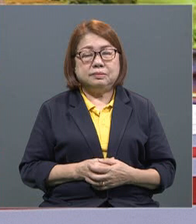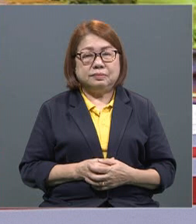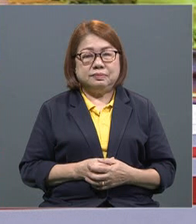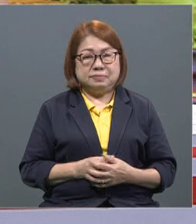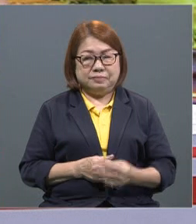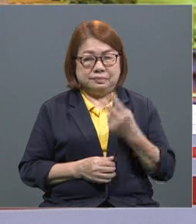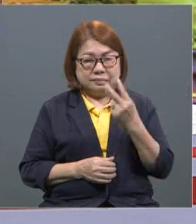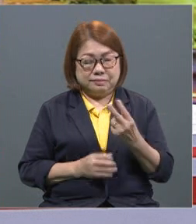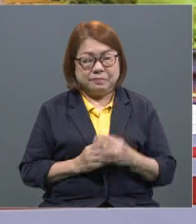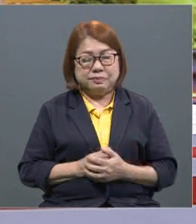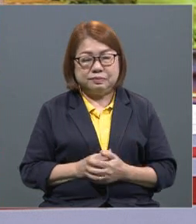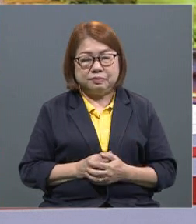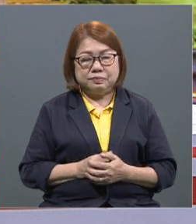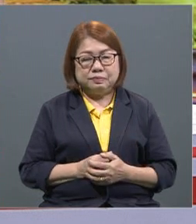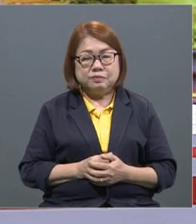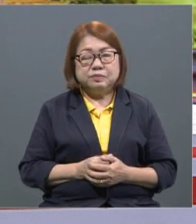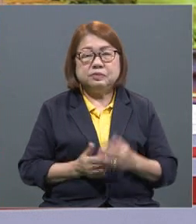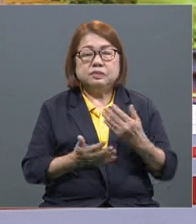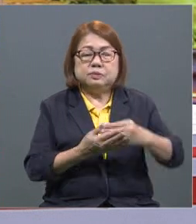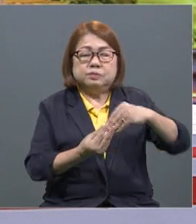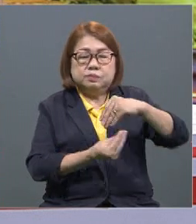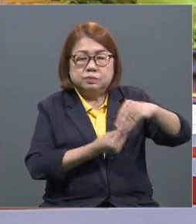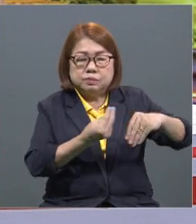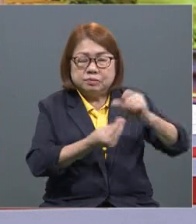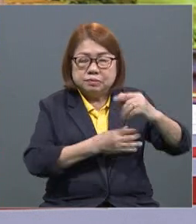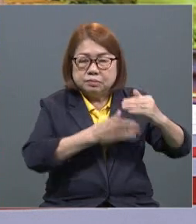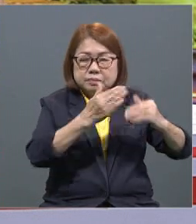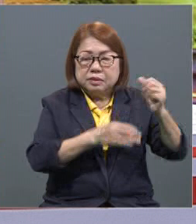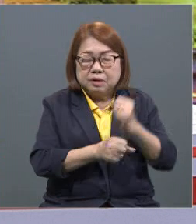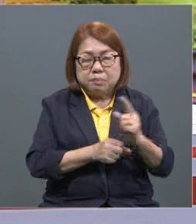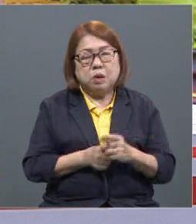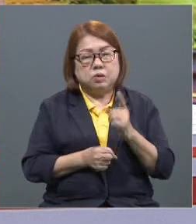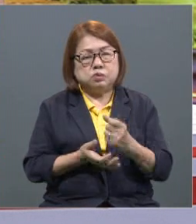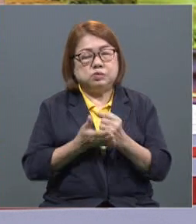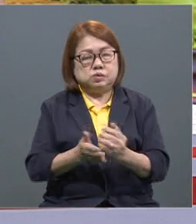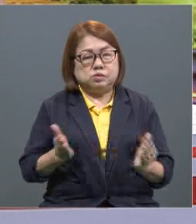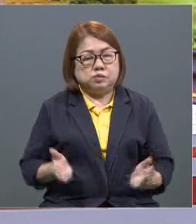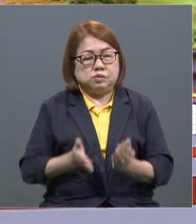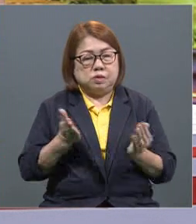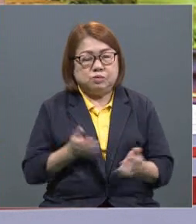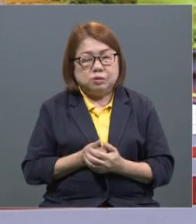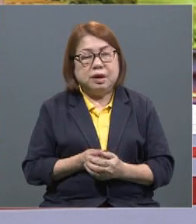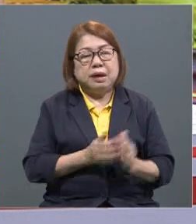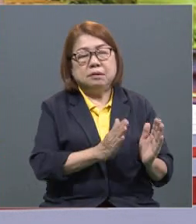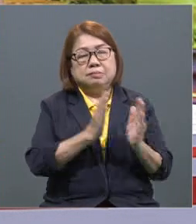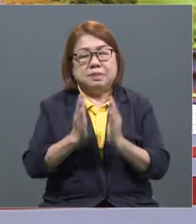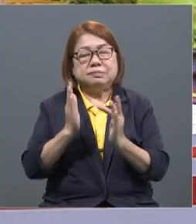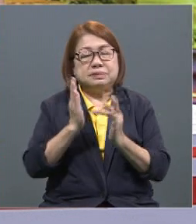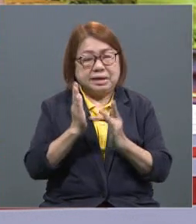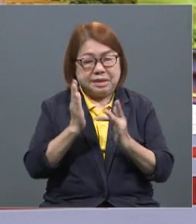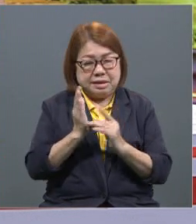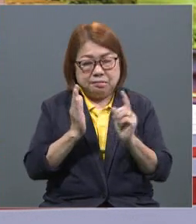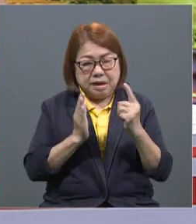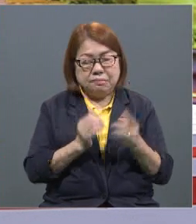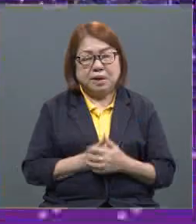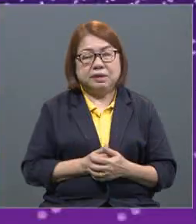ไปต่อกันที่อีกหนึ่งกลไกในการขับเคลื่อนเศรษฐกิจของประเทศนะครับก็คือการส่งเสริมและพัฒนาอุตสาหกรรมด้วยเทคโนโลยีและนวัตกรรมนะครับหรือว่า